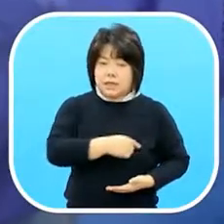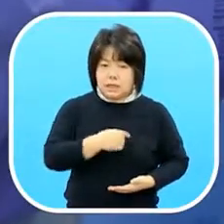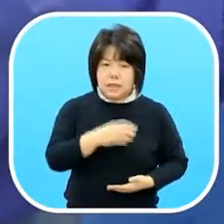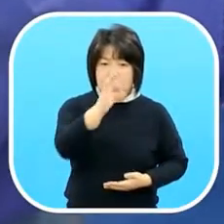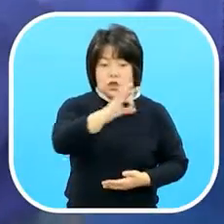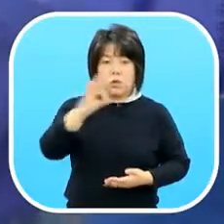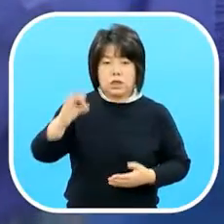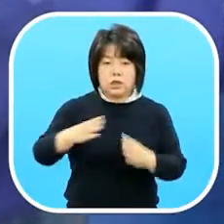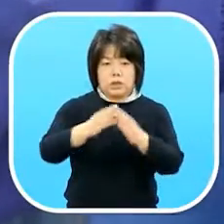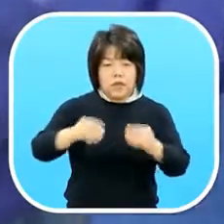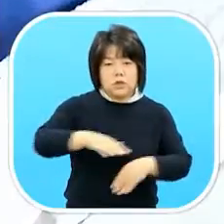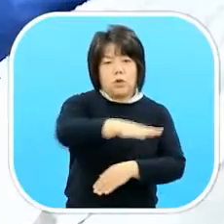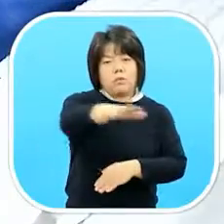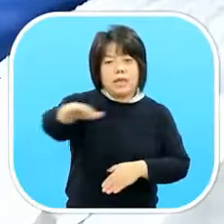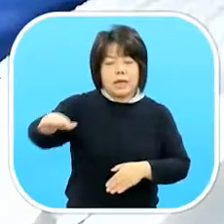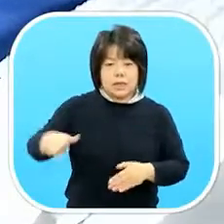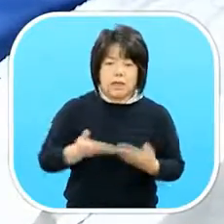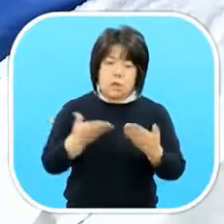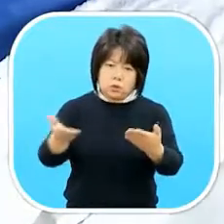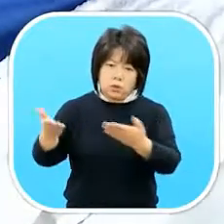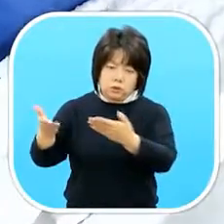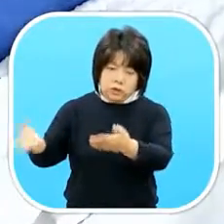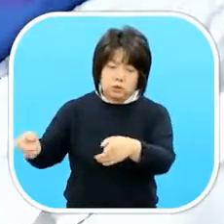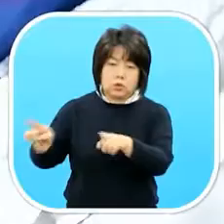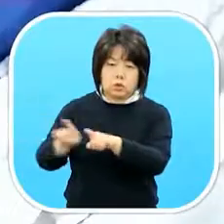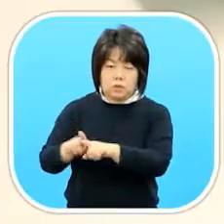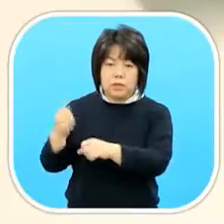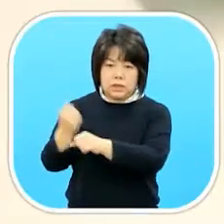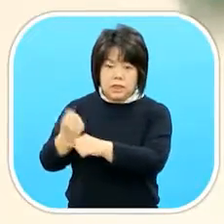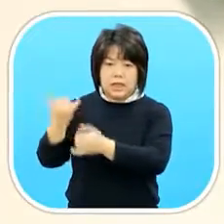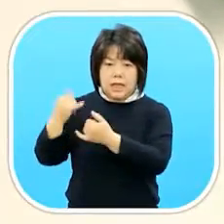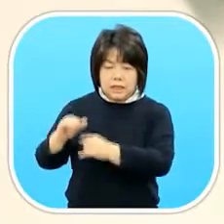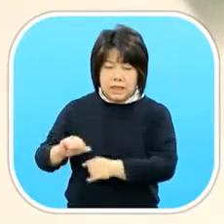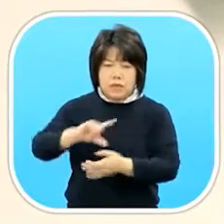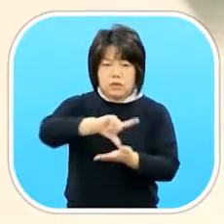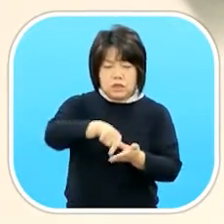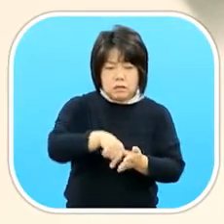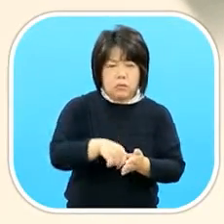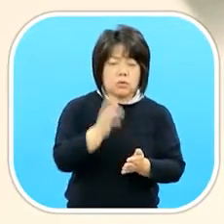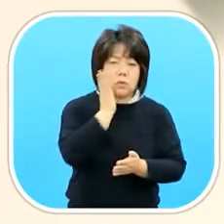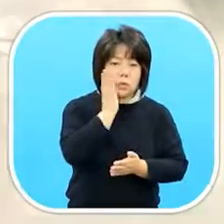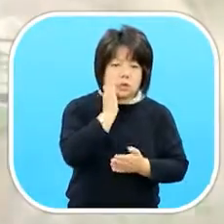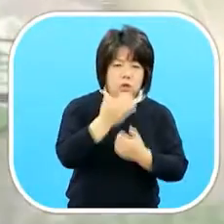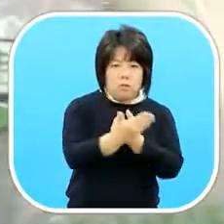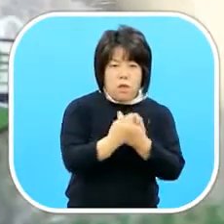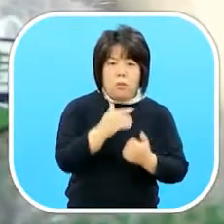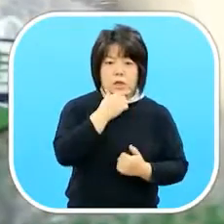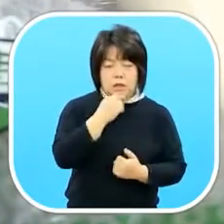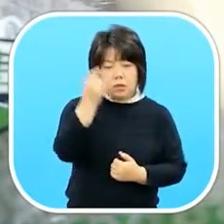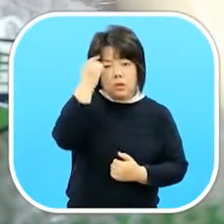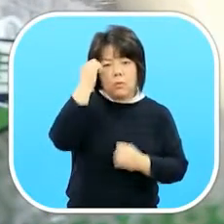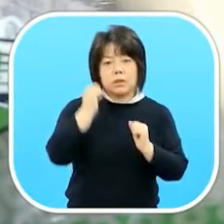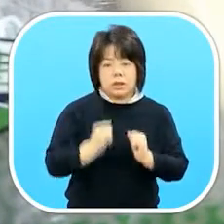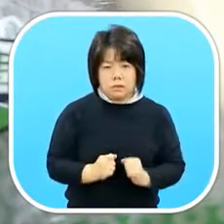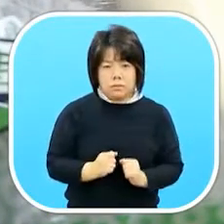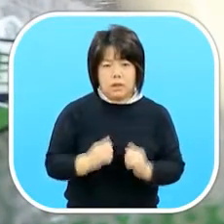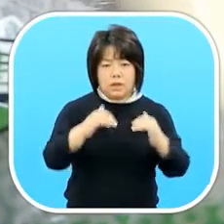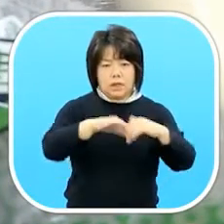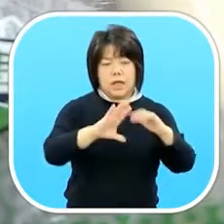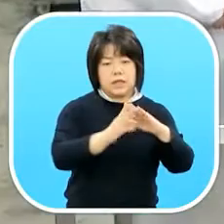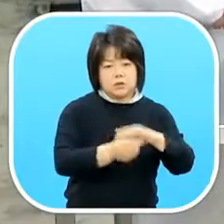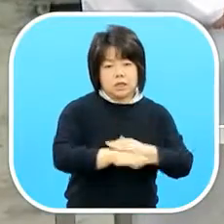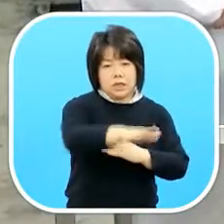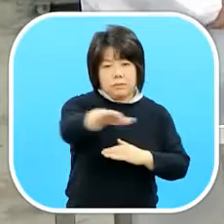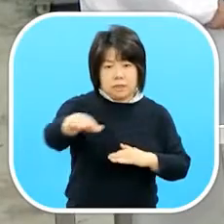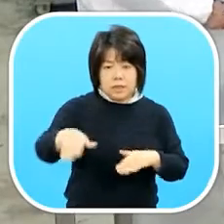全な商品を全国の皆様にお届けするとともに、生産者と地元の味を守り続けていきたいと思っています。 谷藤さん、